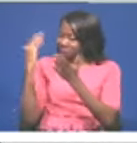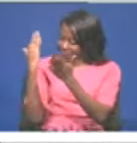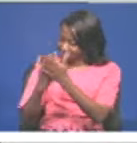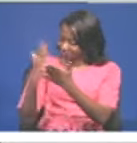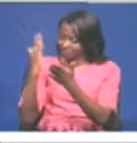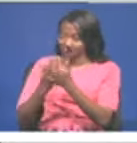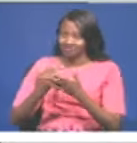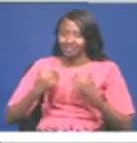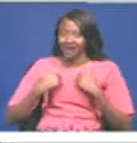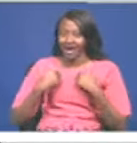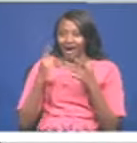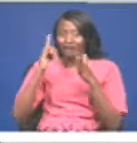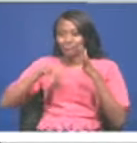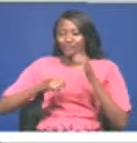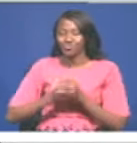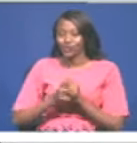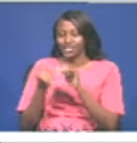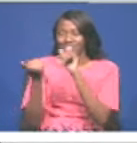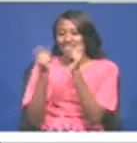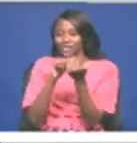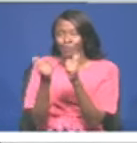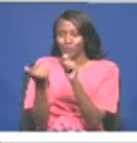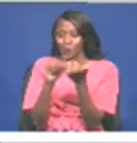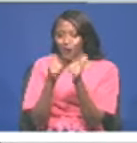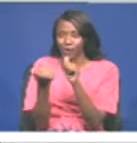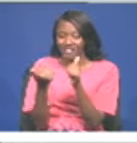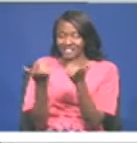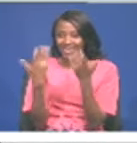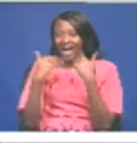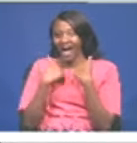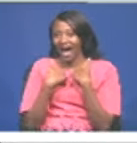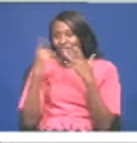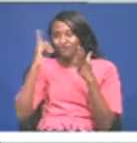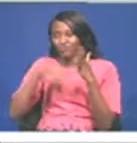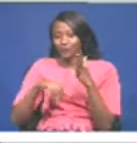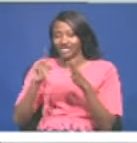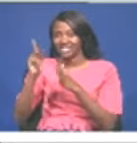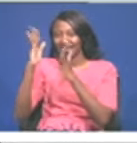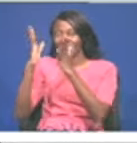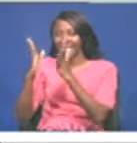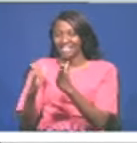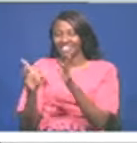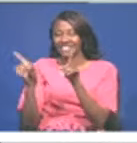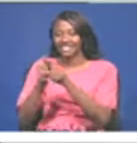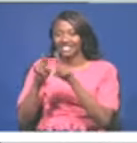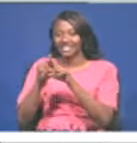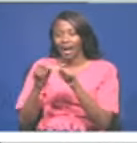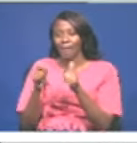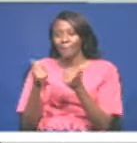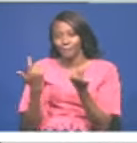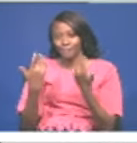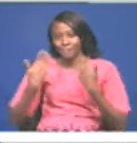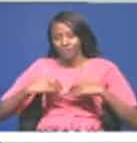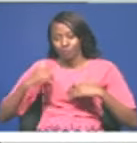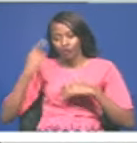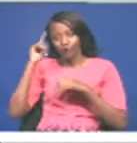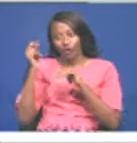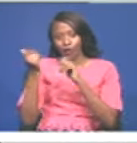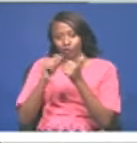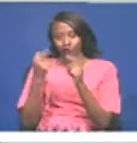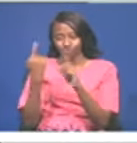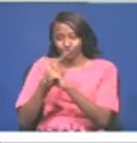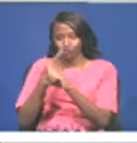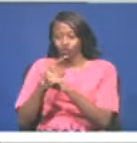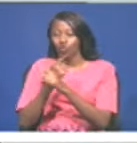kwenye safi ya sporti na katika usanjari wa sporti wa Kenya na mashabiki wa sporti na wale wote ambao wana ari ya